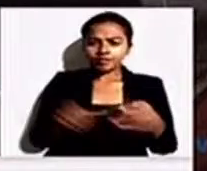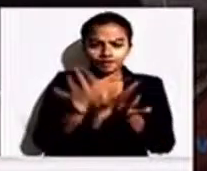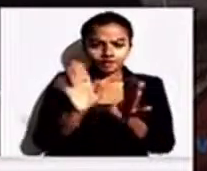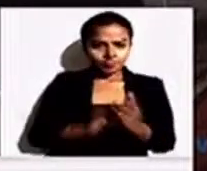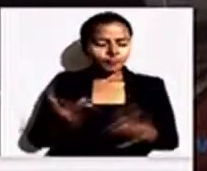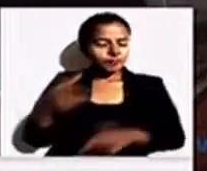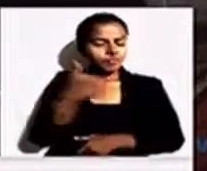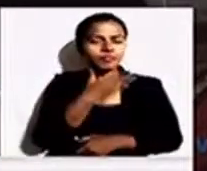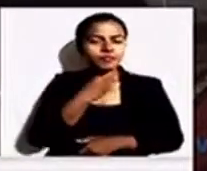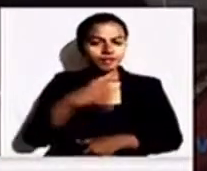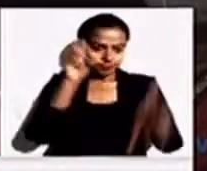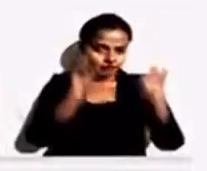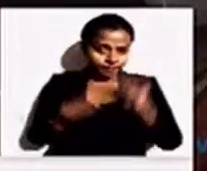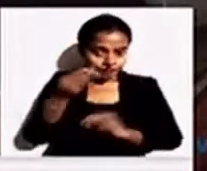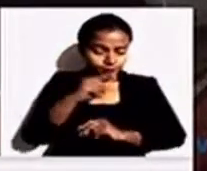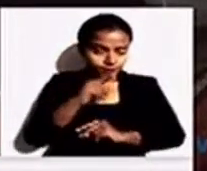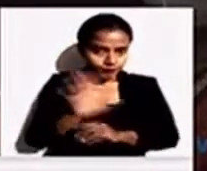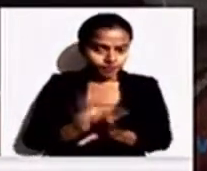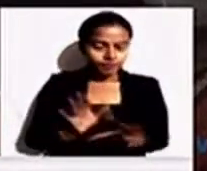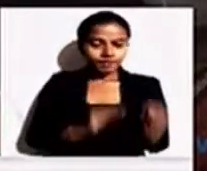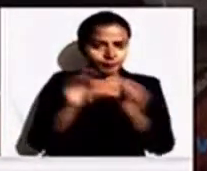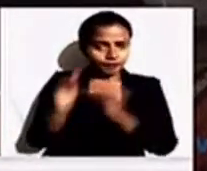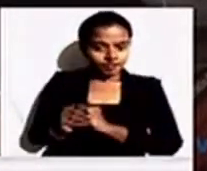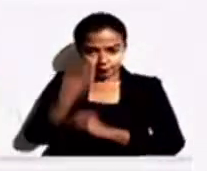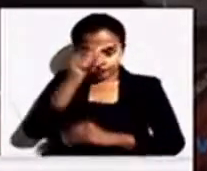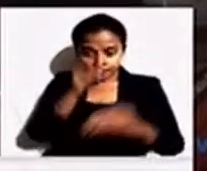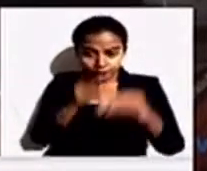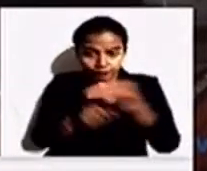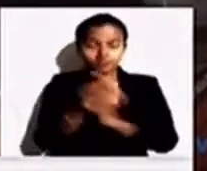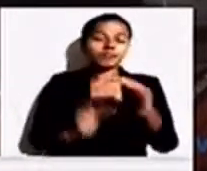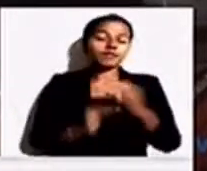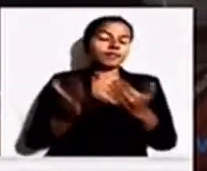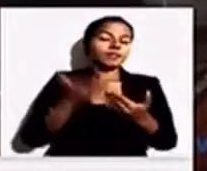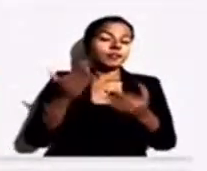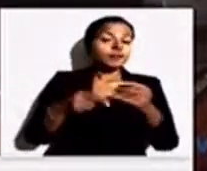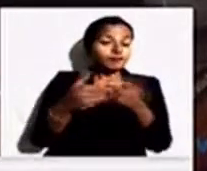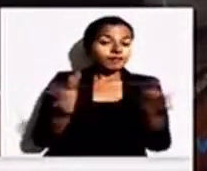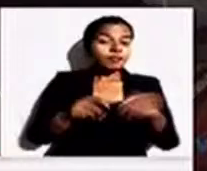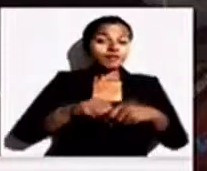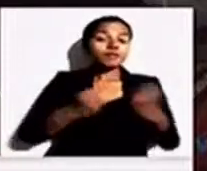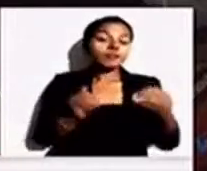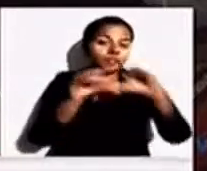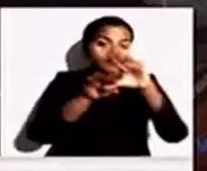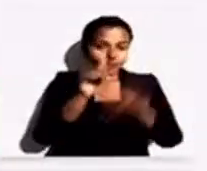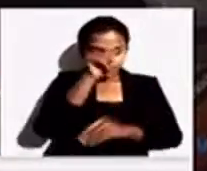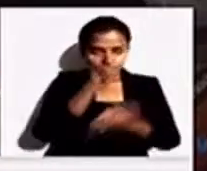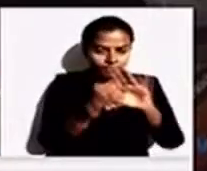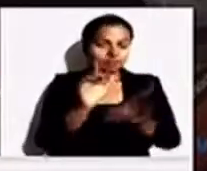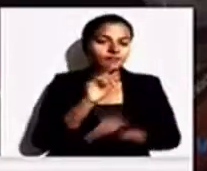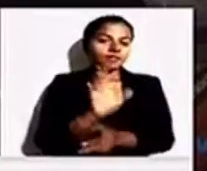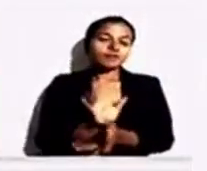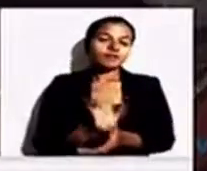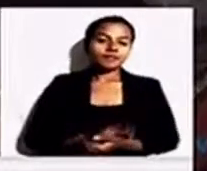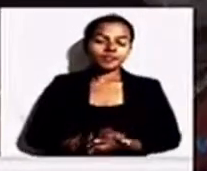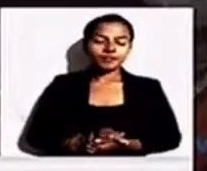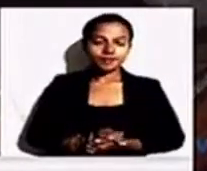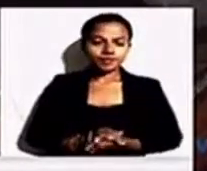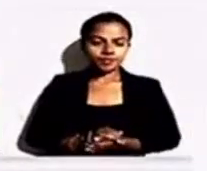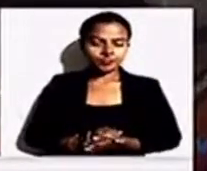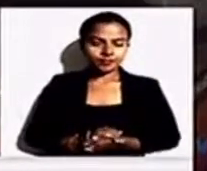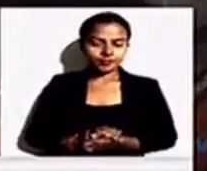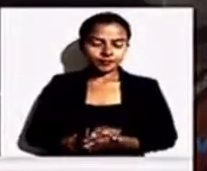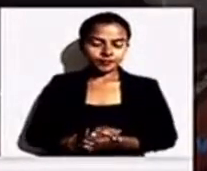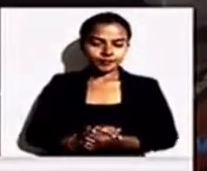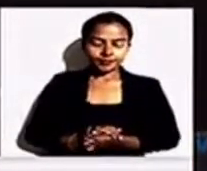had attempted to escape the prison by breaking the main gate or by jumping over the wall. බොරු මහත්්‍ය ප්‍රචාර දාලා ඒ ඉරකරුවන්ගේ ජීවත් වීම